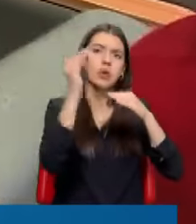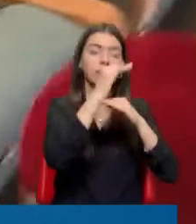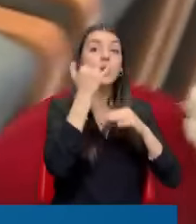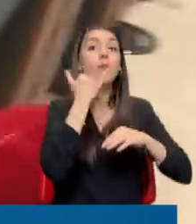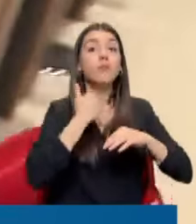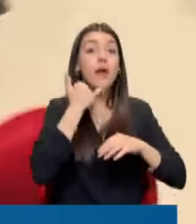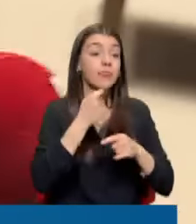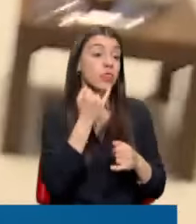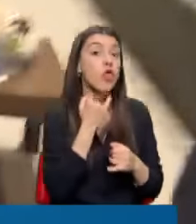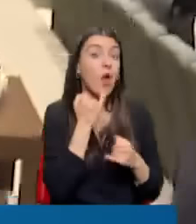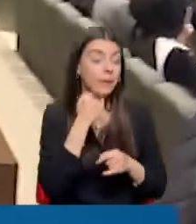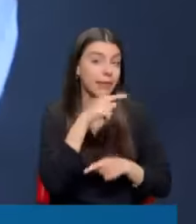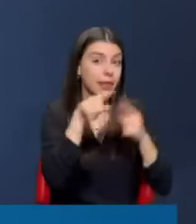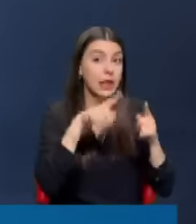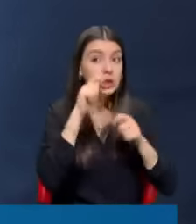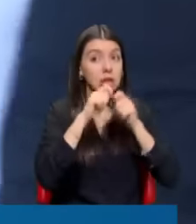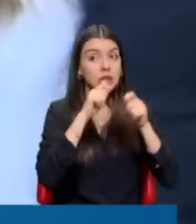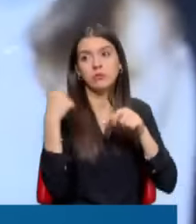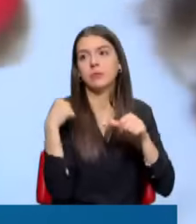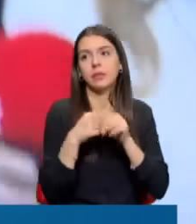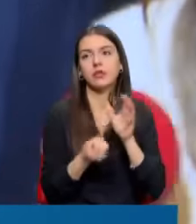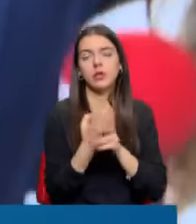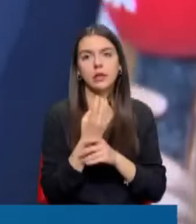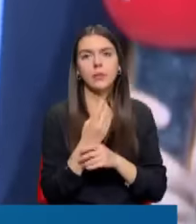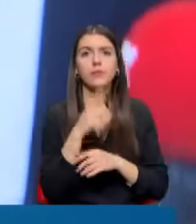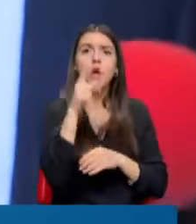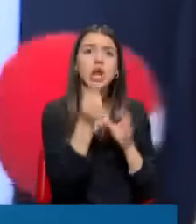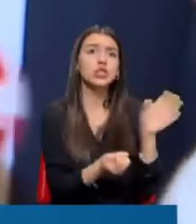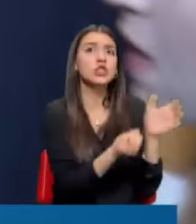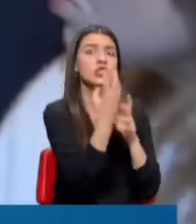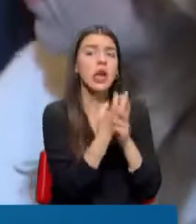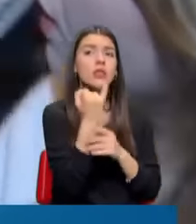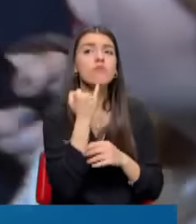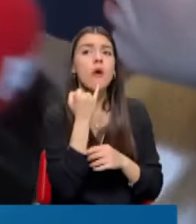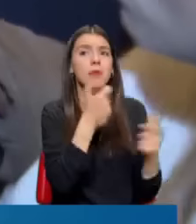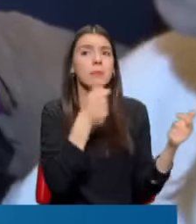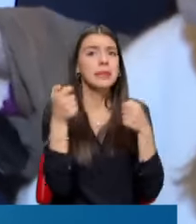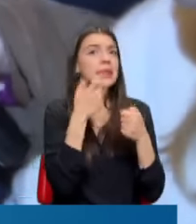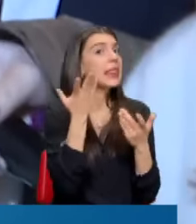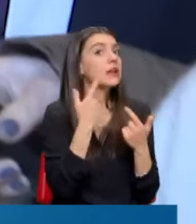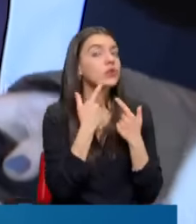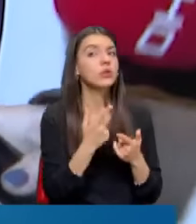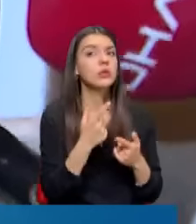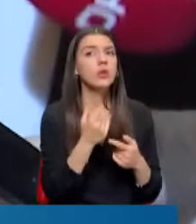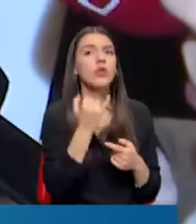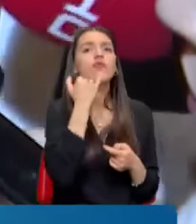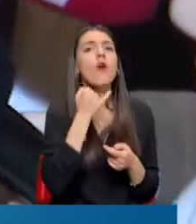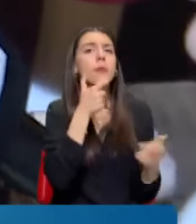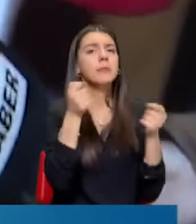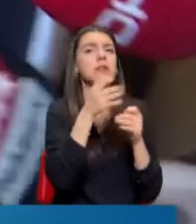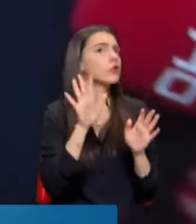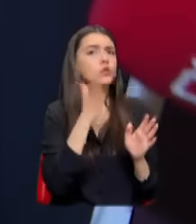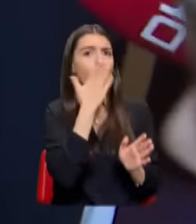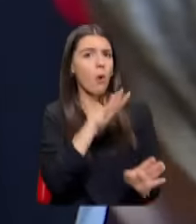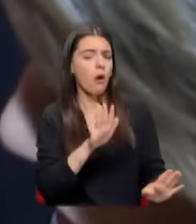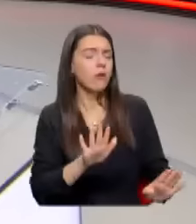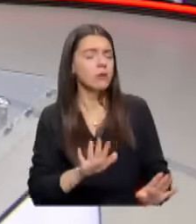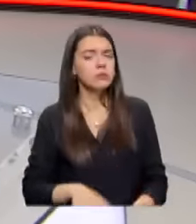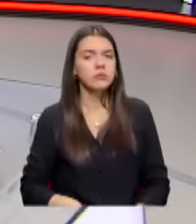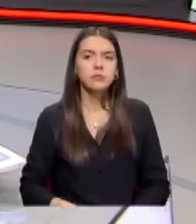tartışması bir kez daha alevlendi. Ortaya çıkan mesajlar vardı, torpil mesajları. Neler söylüyor? Torpil mesajları falan yok.